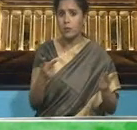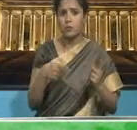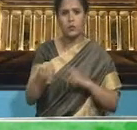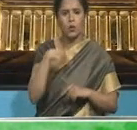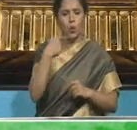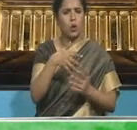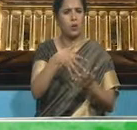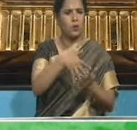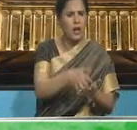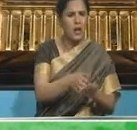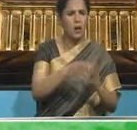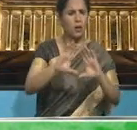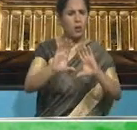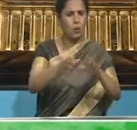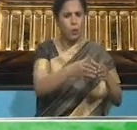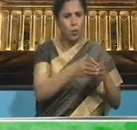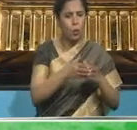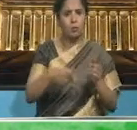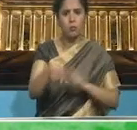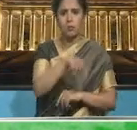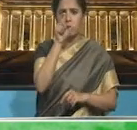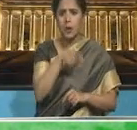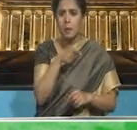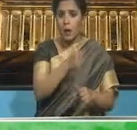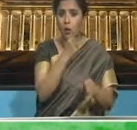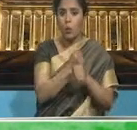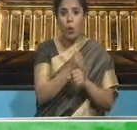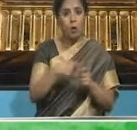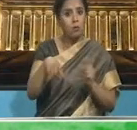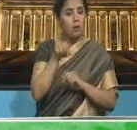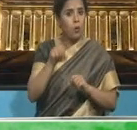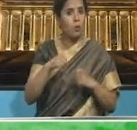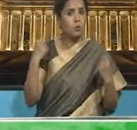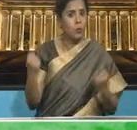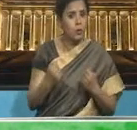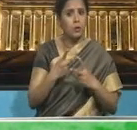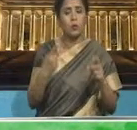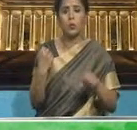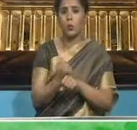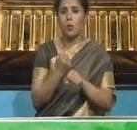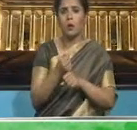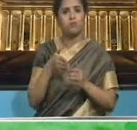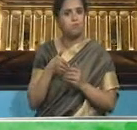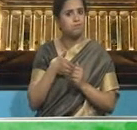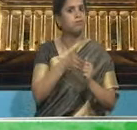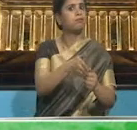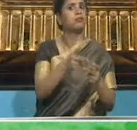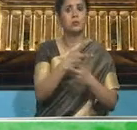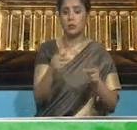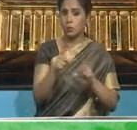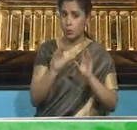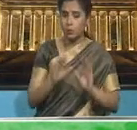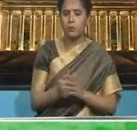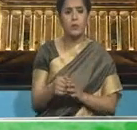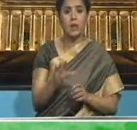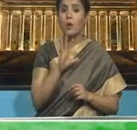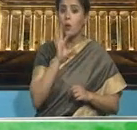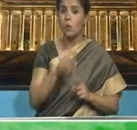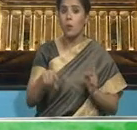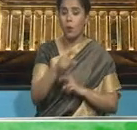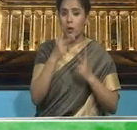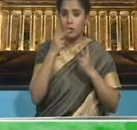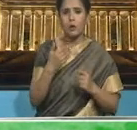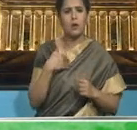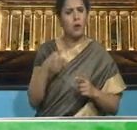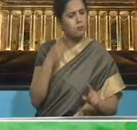कमजोर वर्गों के लोगों के लिए सरकार की कार्यप्रणाली का मार्गदर्शन करती है। वास्तव में